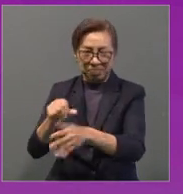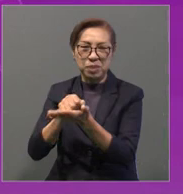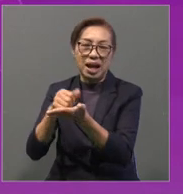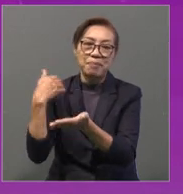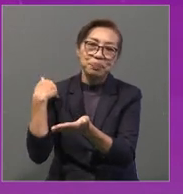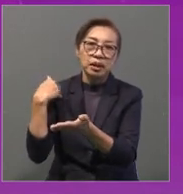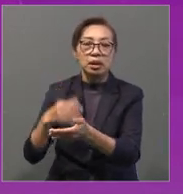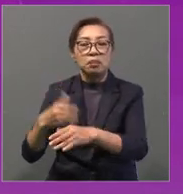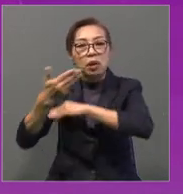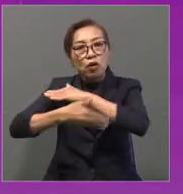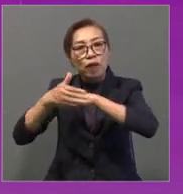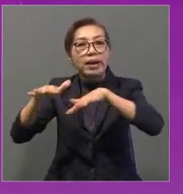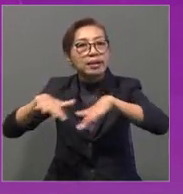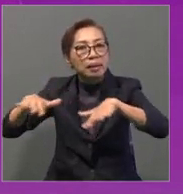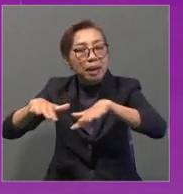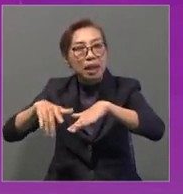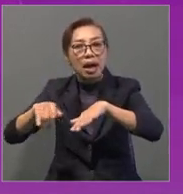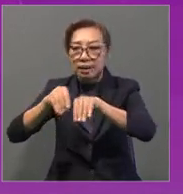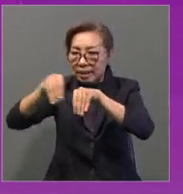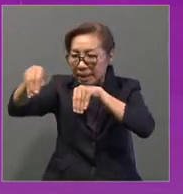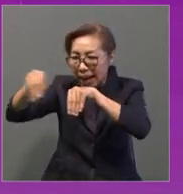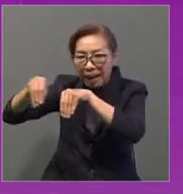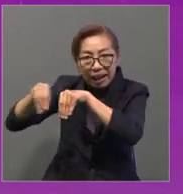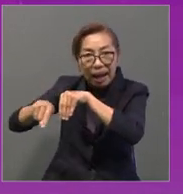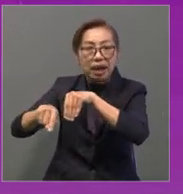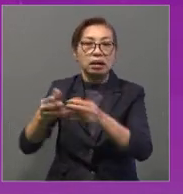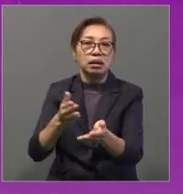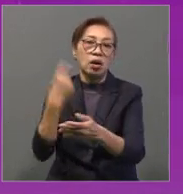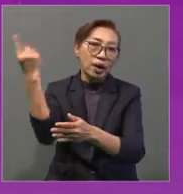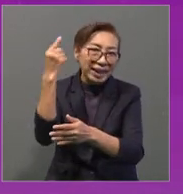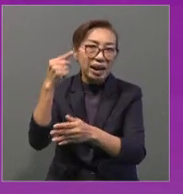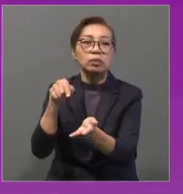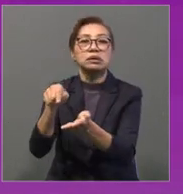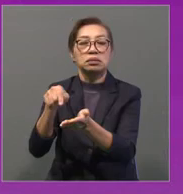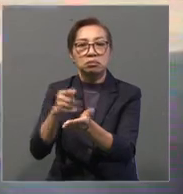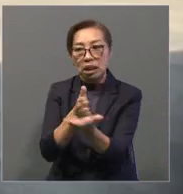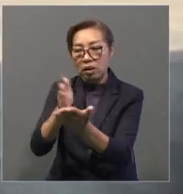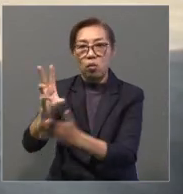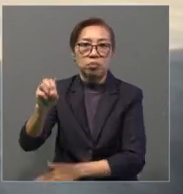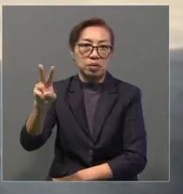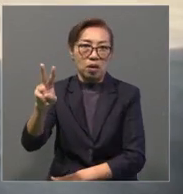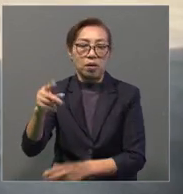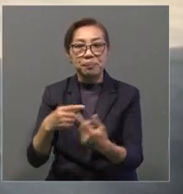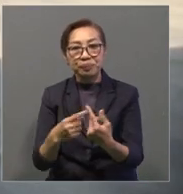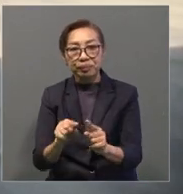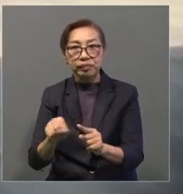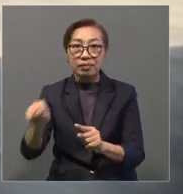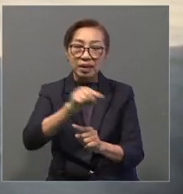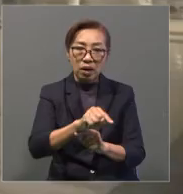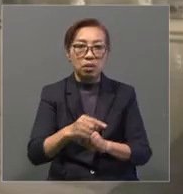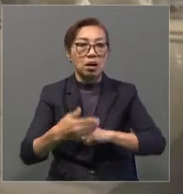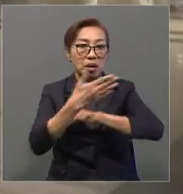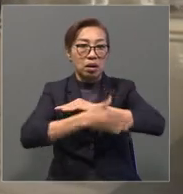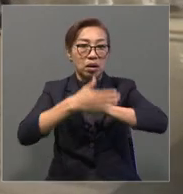แล้วก็รถนำเที่ยวทุกสาย 62ขบวนครับอ้าวมาดูวันนี้ที่เราจะปรับเปลี่ยนในส่วนของถือว่า